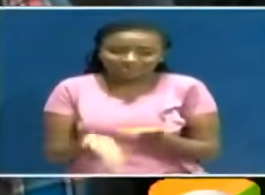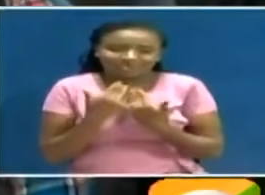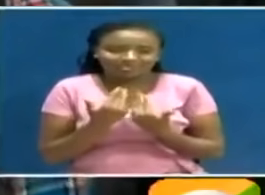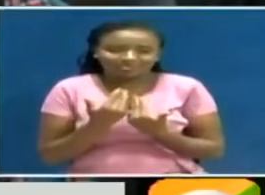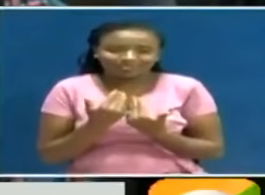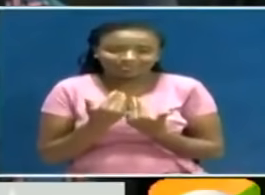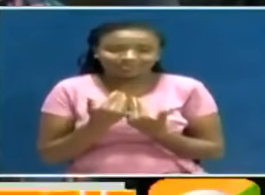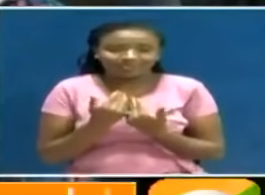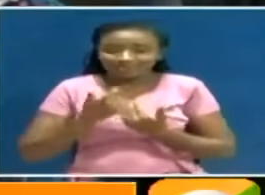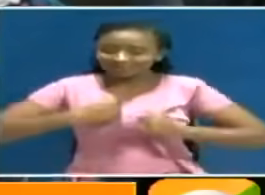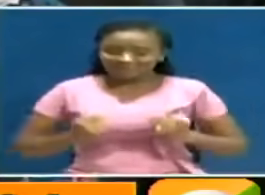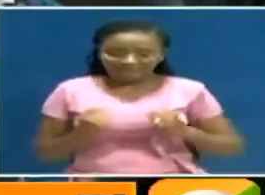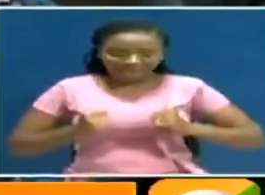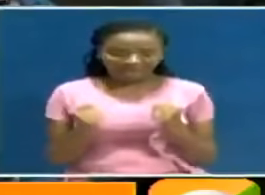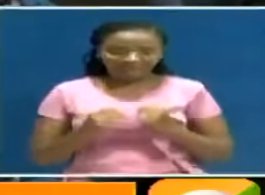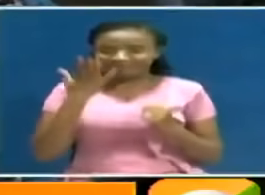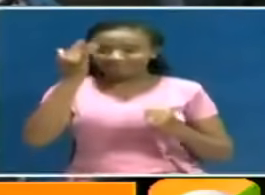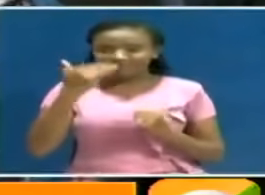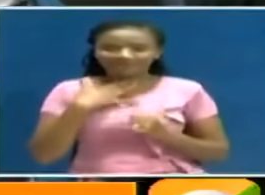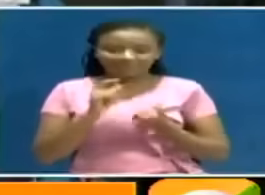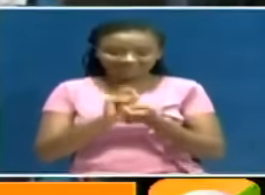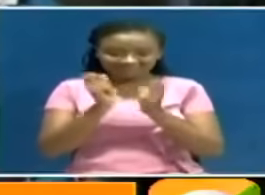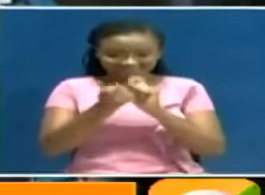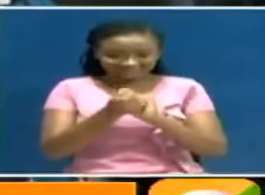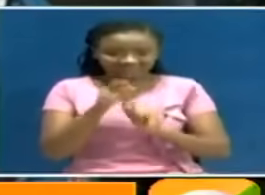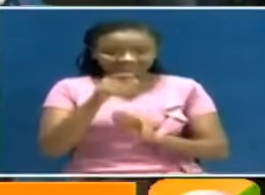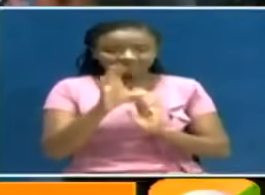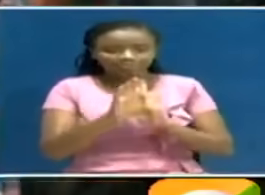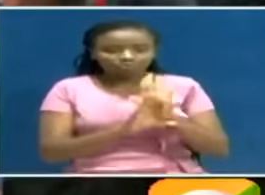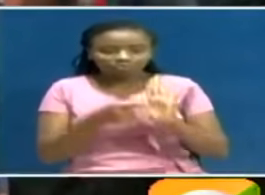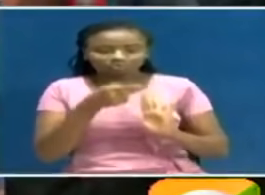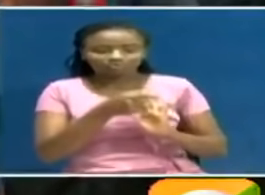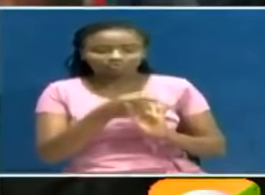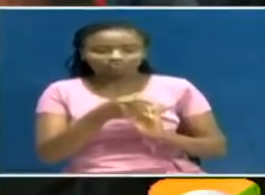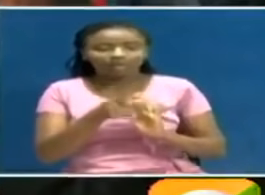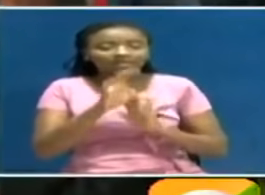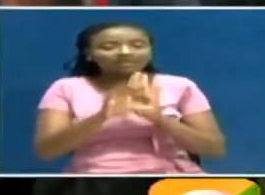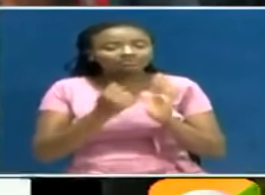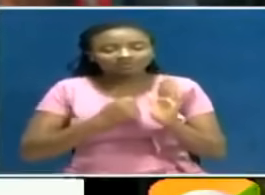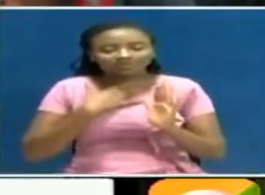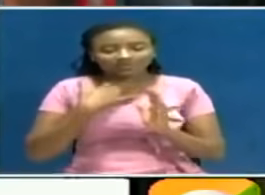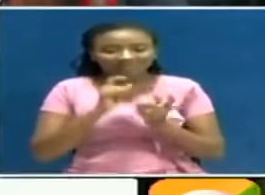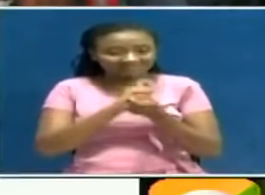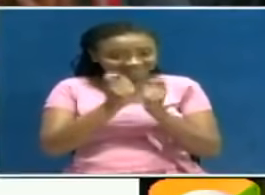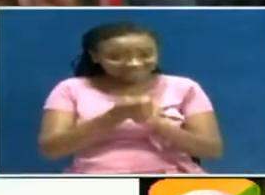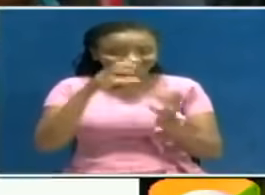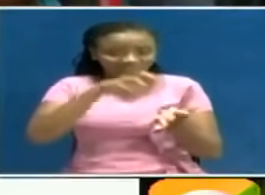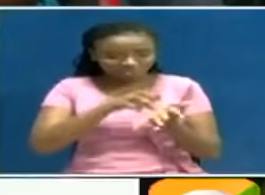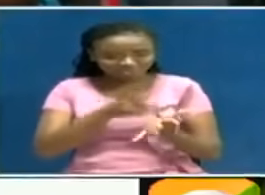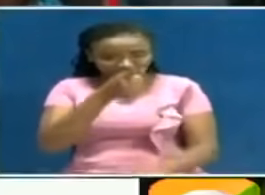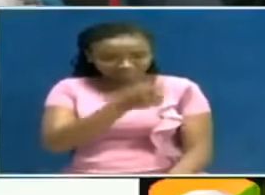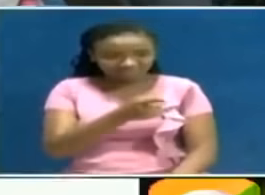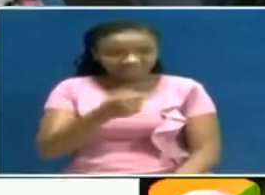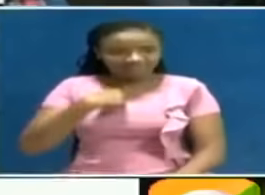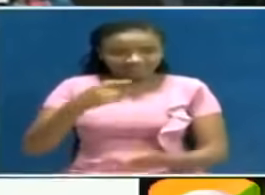kubwa sababu tunataka kufanya mabadiliko katika kiti cha ubunge. Na ndio nimeamua pamoja na familia yangu